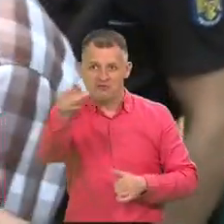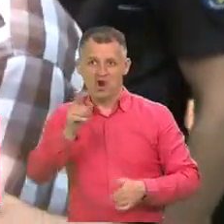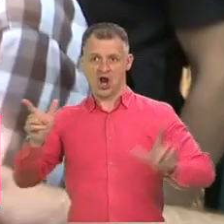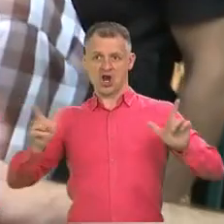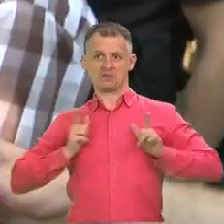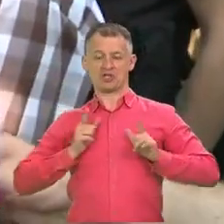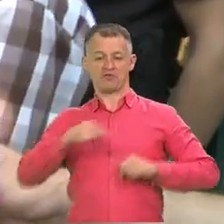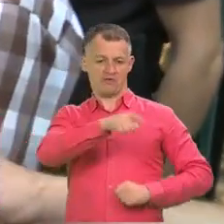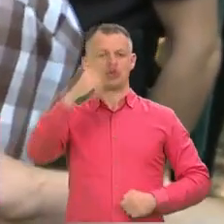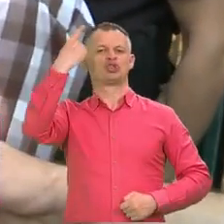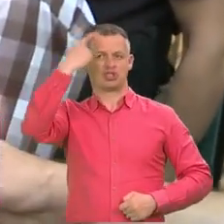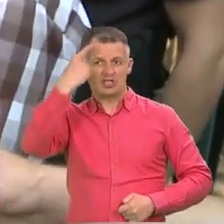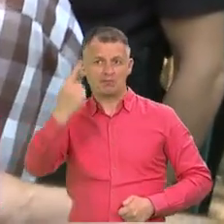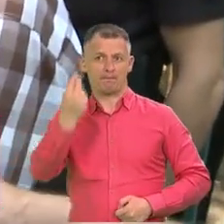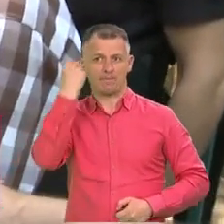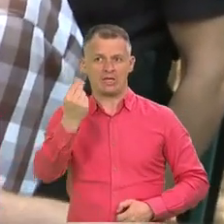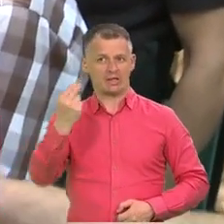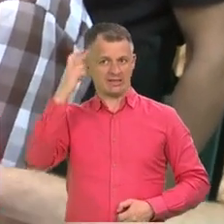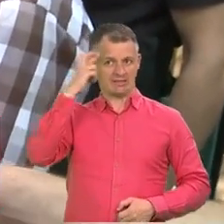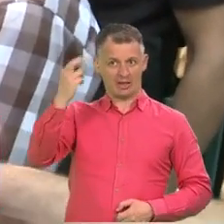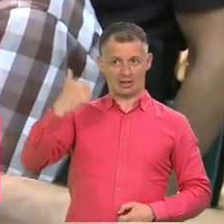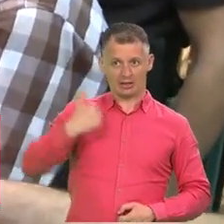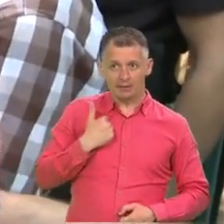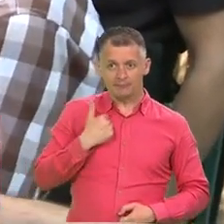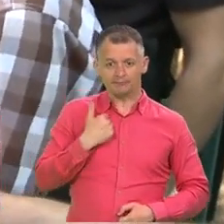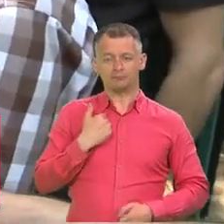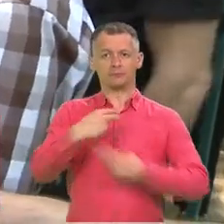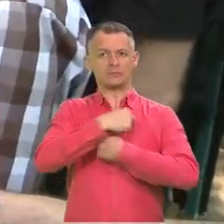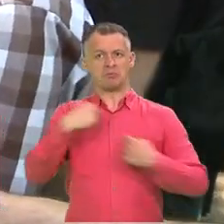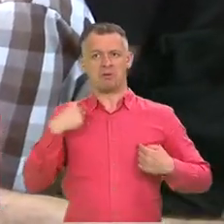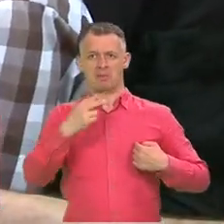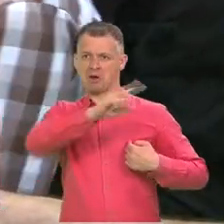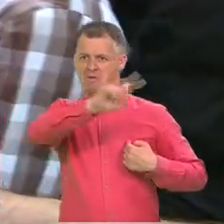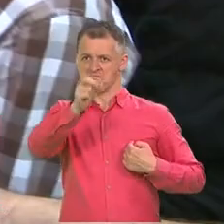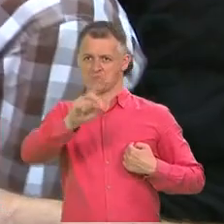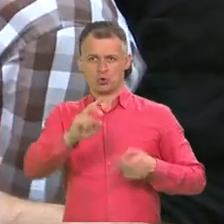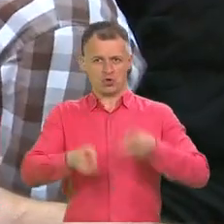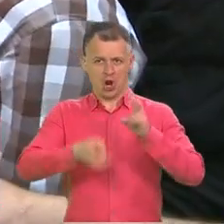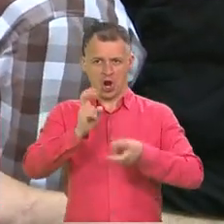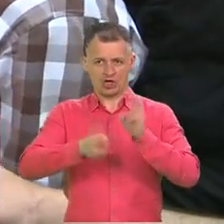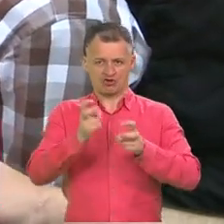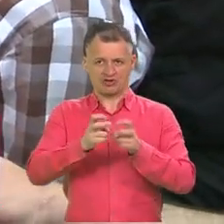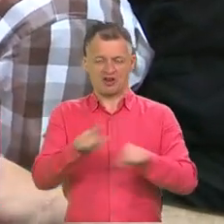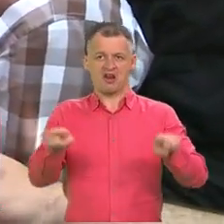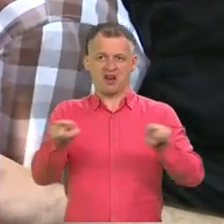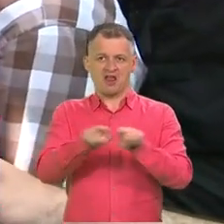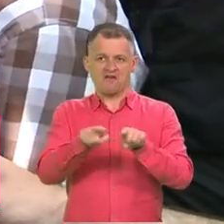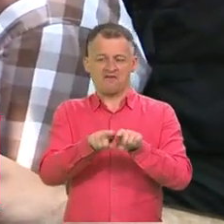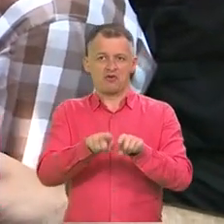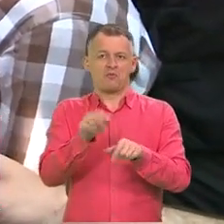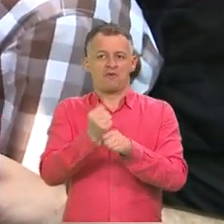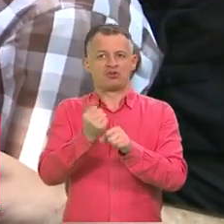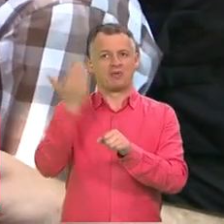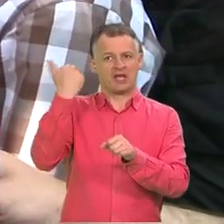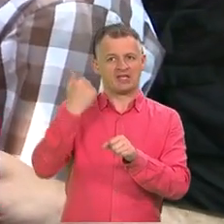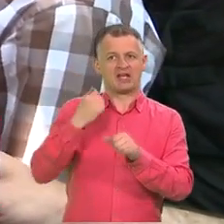Știți bine, sper eu, că primăria nu se mai ocupă de înscrieri cum făceam la creșă. Că noi la